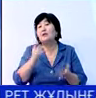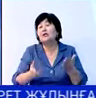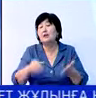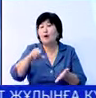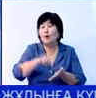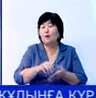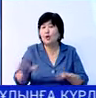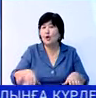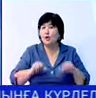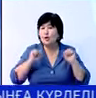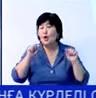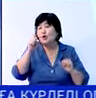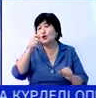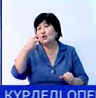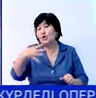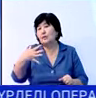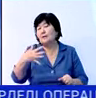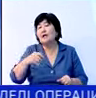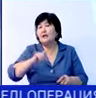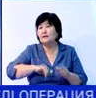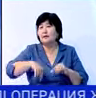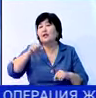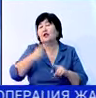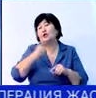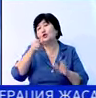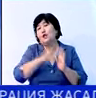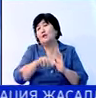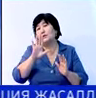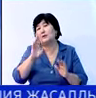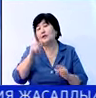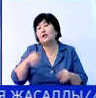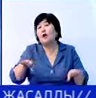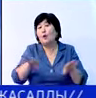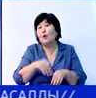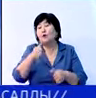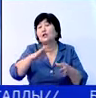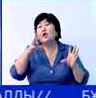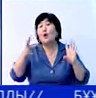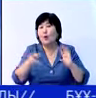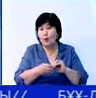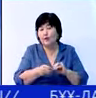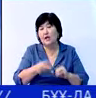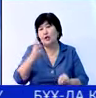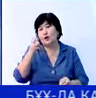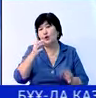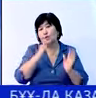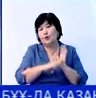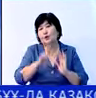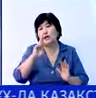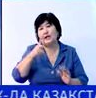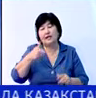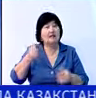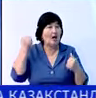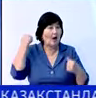көрсетіп, жұлқа көтеруде 125, серпе көтеруде 165 келіні еңсеріп, қос сайыс қорытындысы бойынша 290 келіні